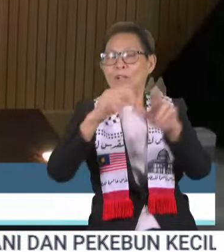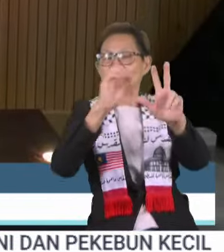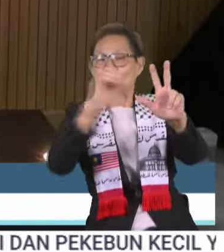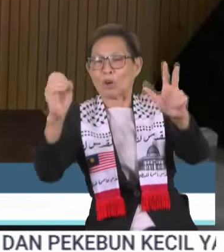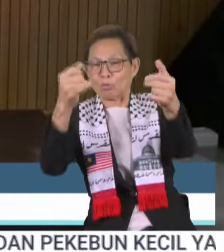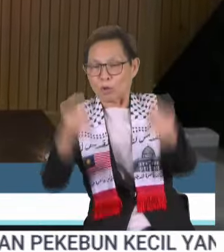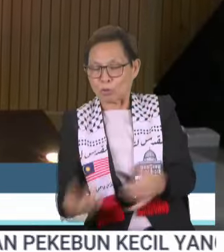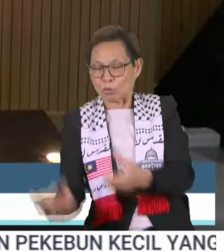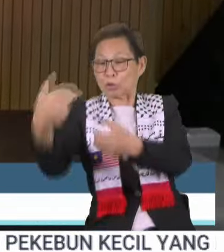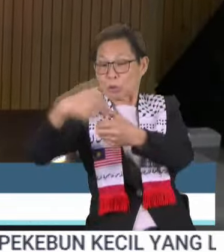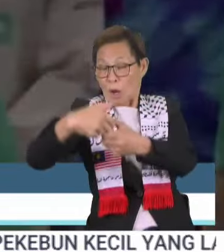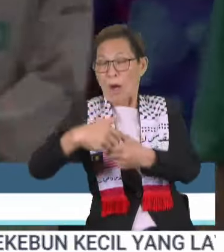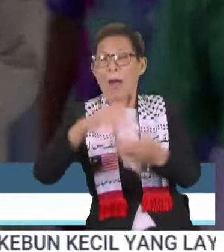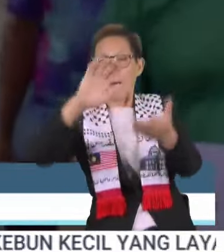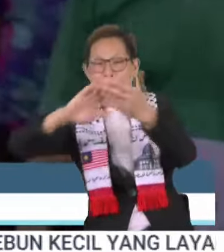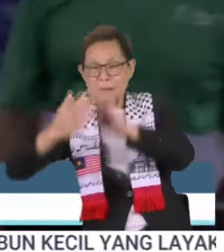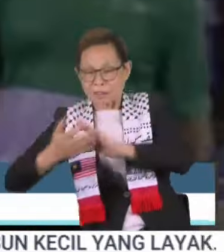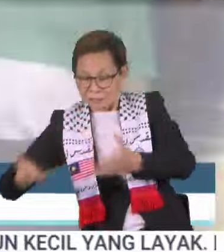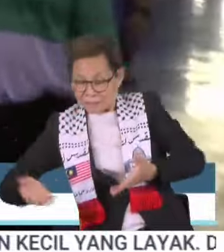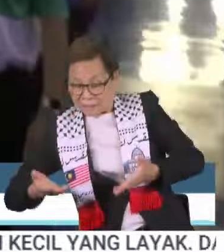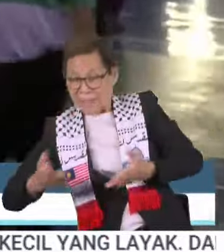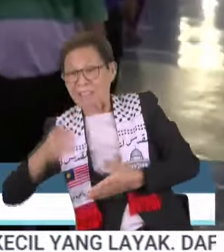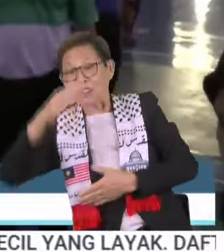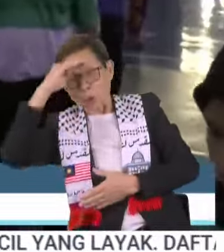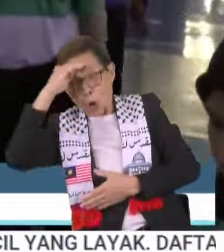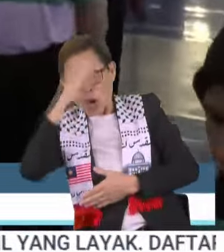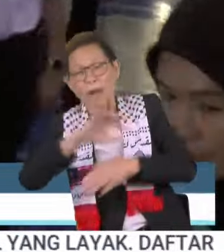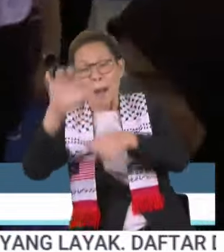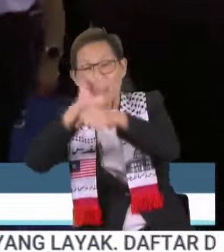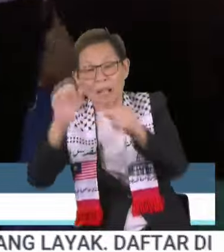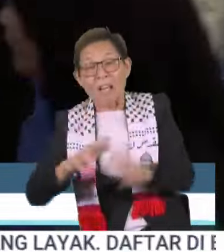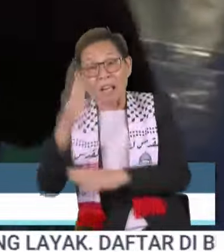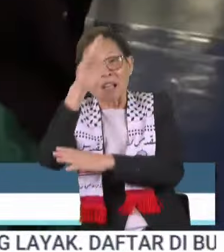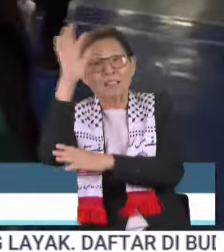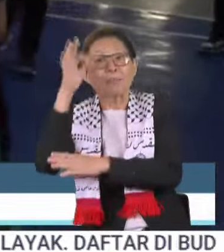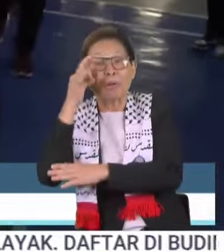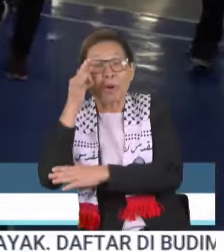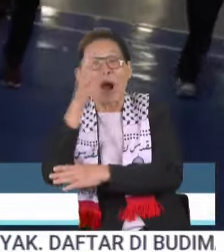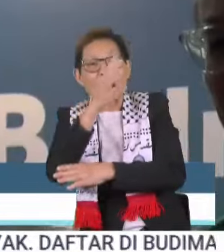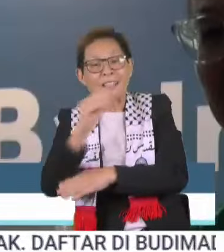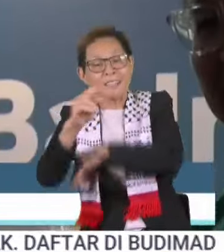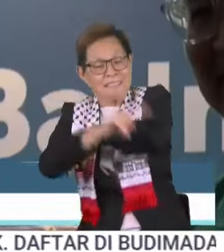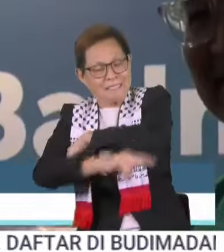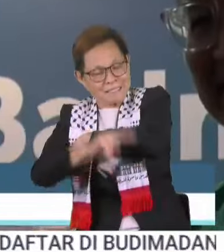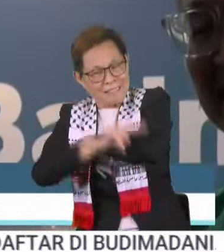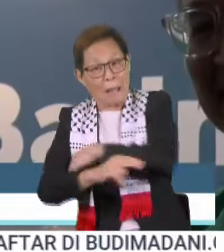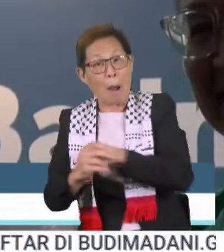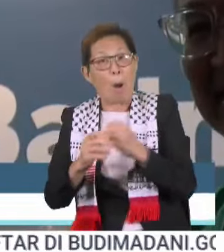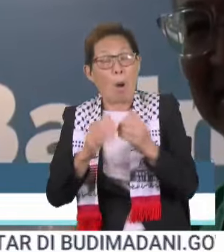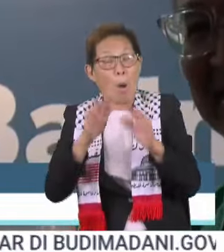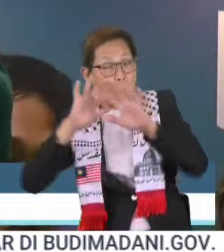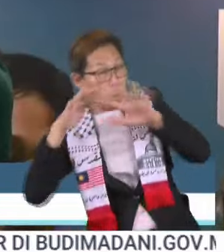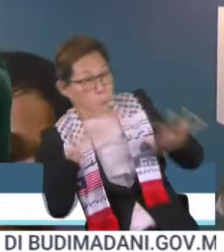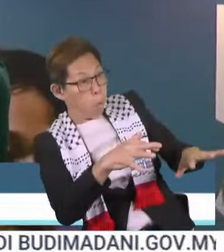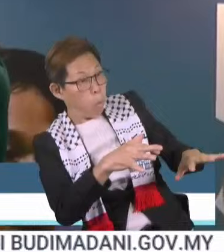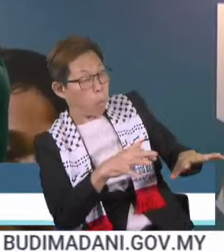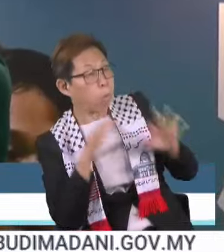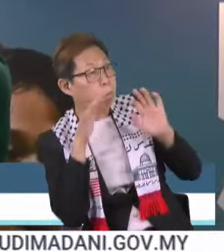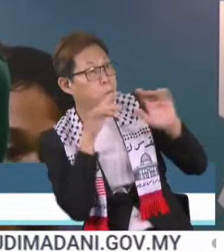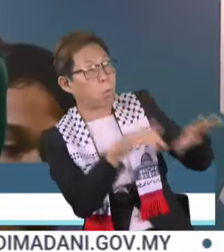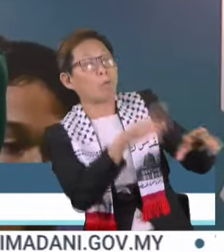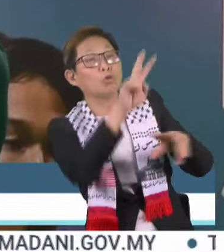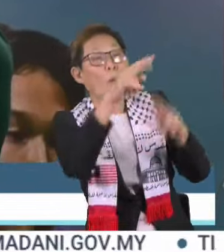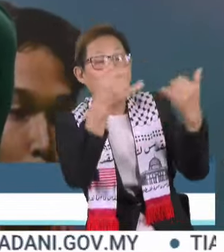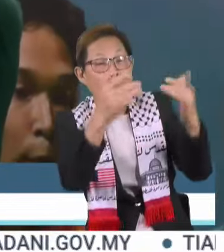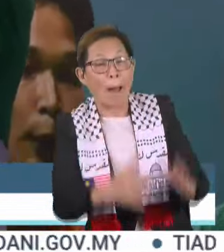300 individu terdiri daripada masyarakat setempat selain kaki tangan kerajaan, persekutuan dan negeri. Paling mencuri tumpuan kehadiran dua